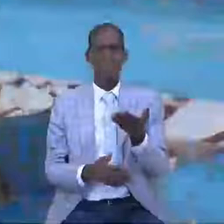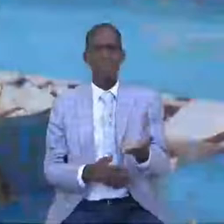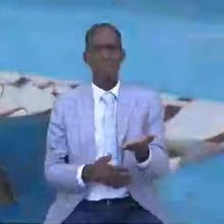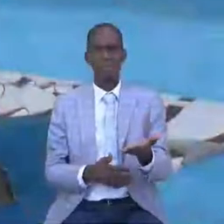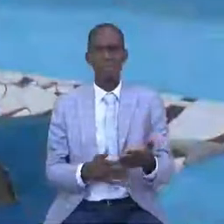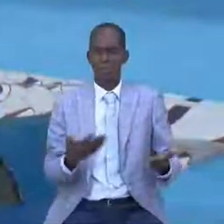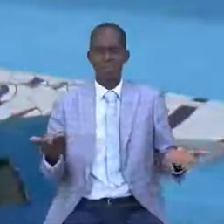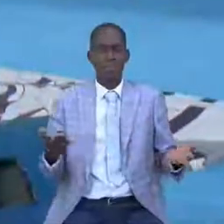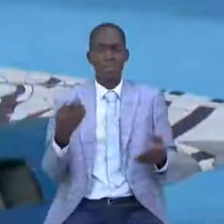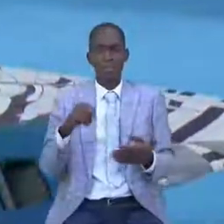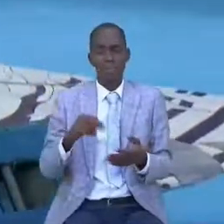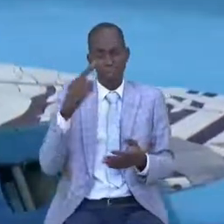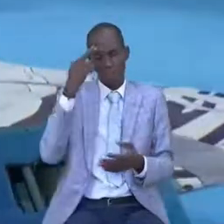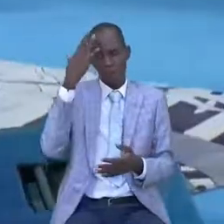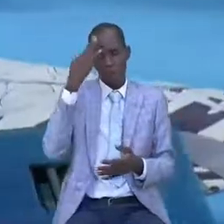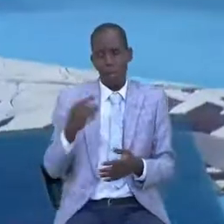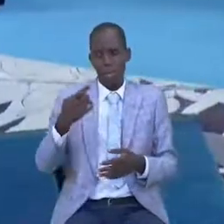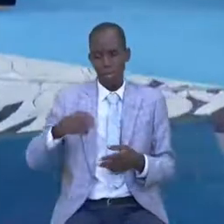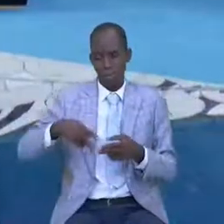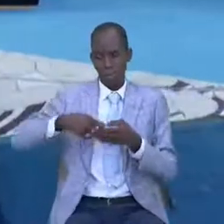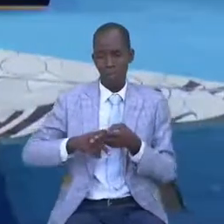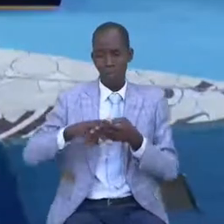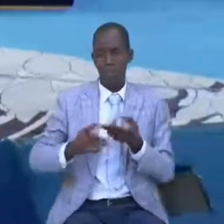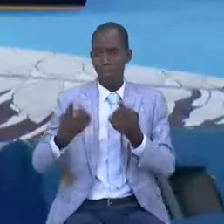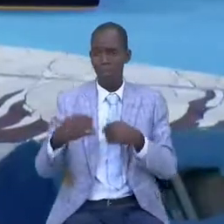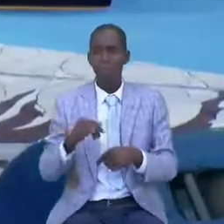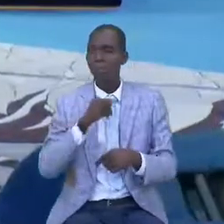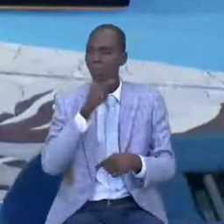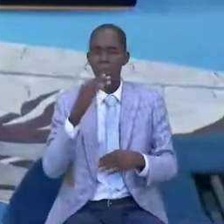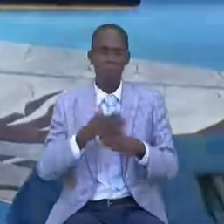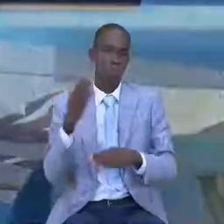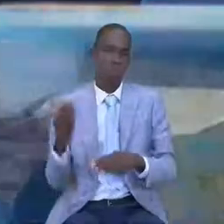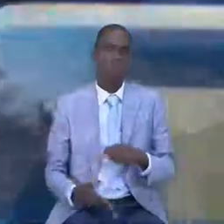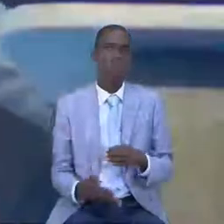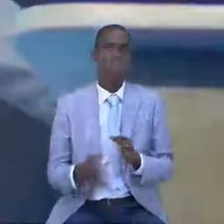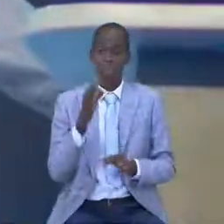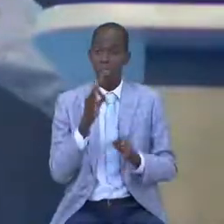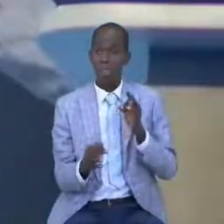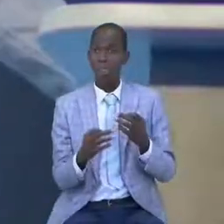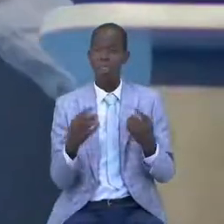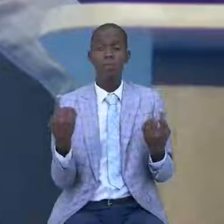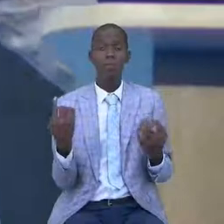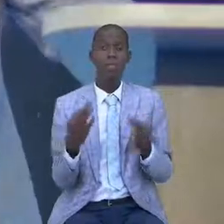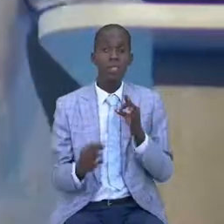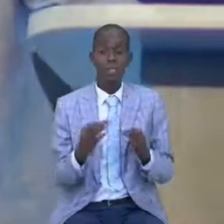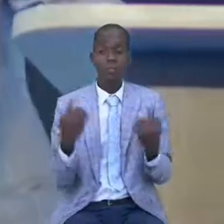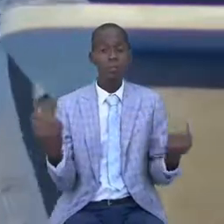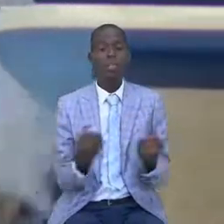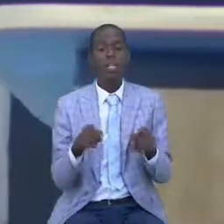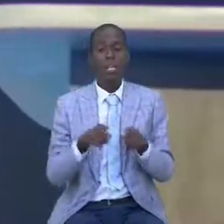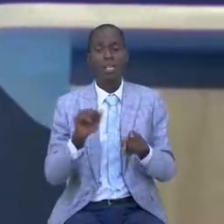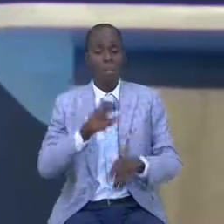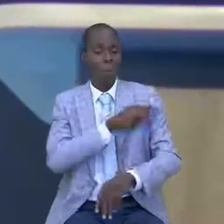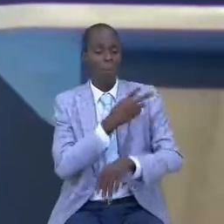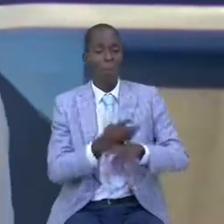l'eau est là. Alors l'objectif de la visite du plombier n'est pas atteint. Si